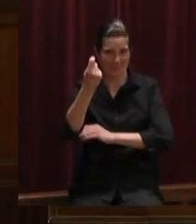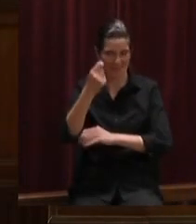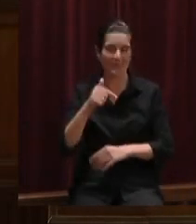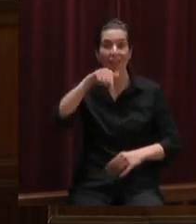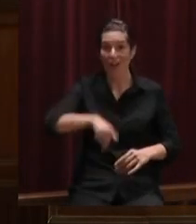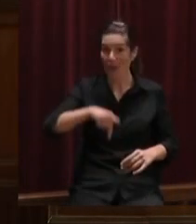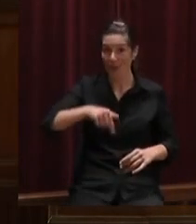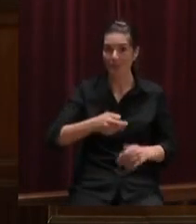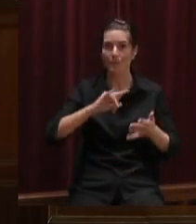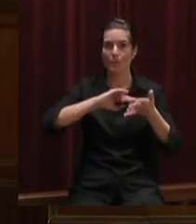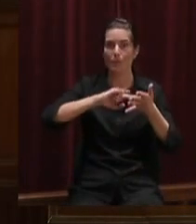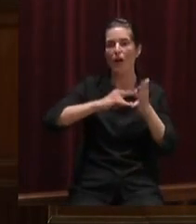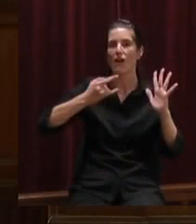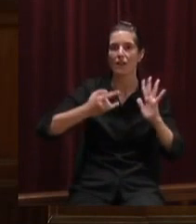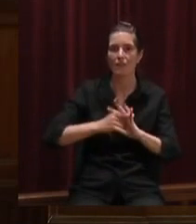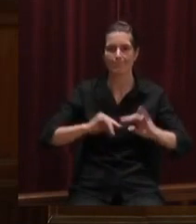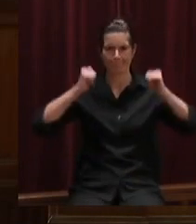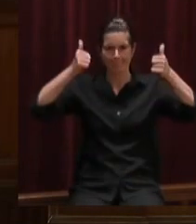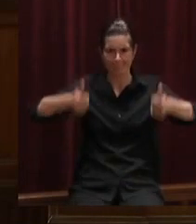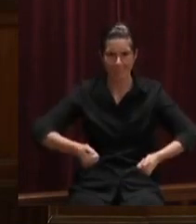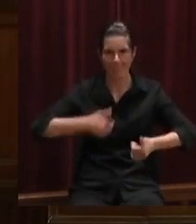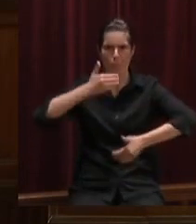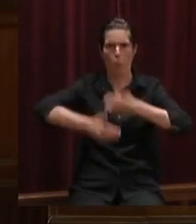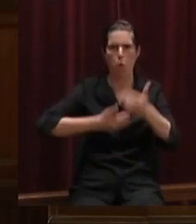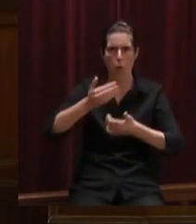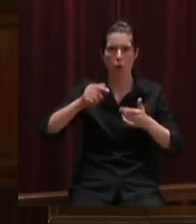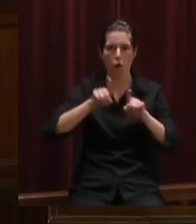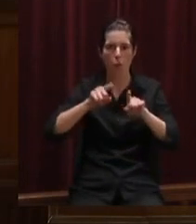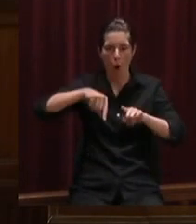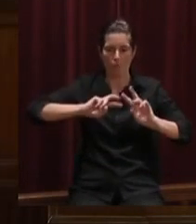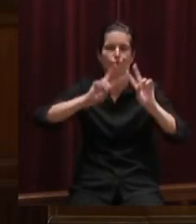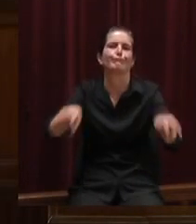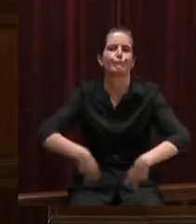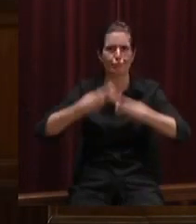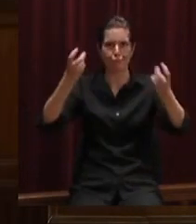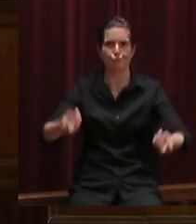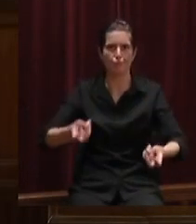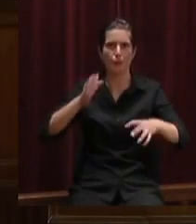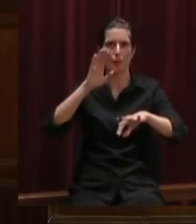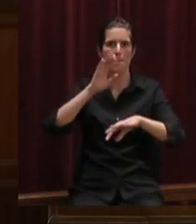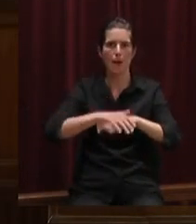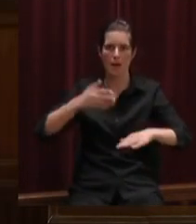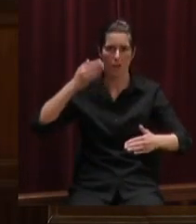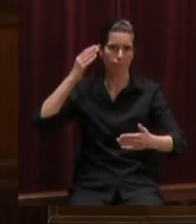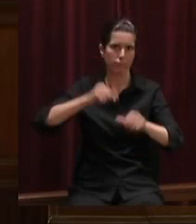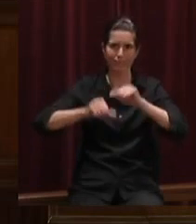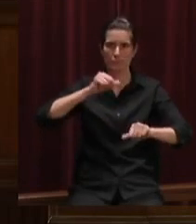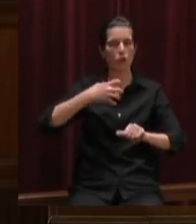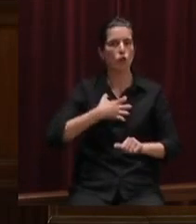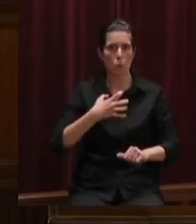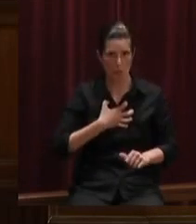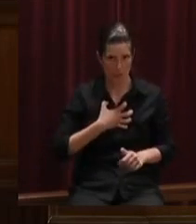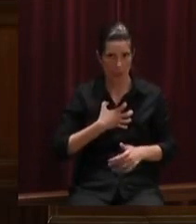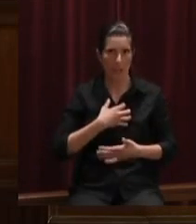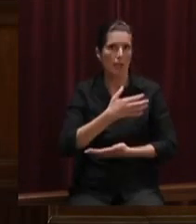està en marxa i es renova per ser irreversible. I quan dic irreversible, em refereixo a culminar la modernització d'una